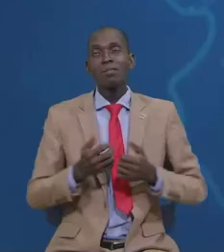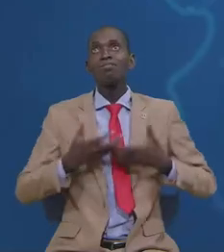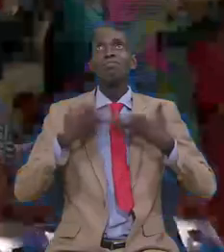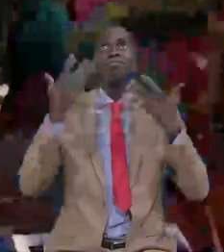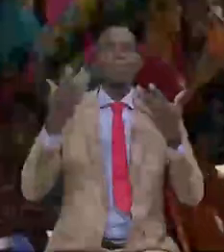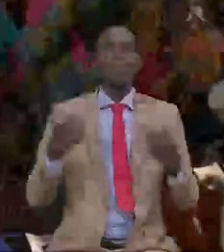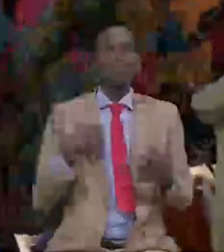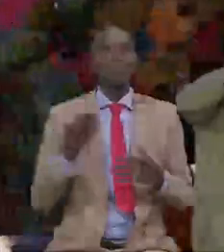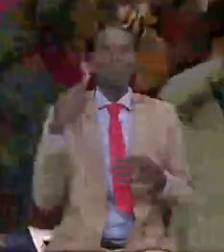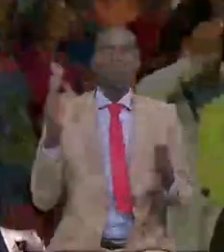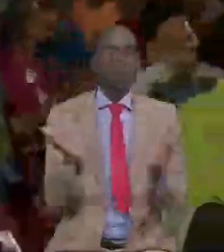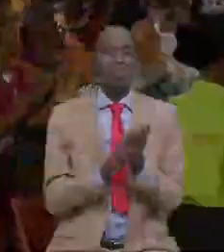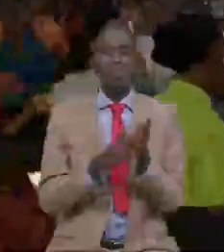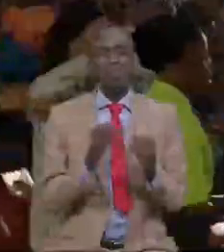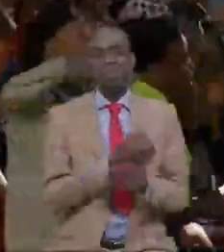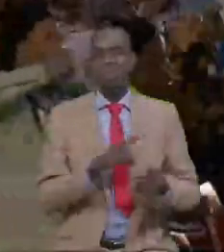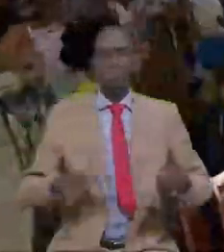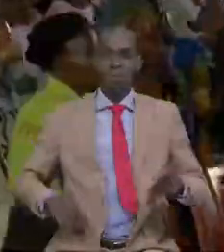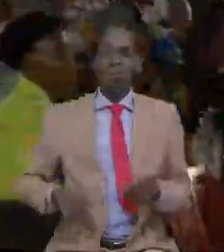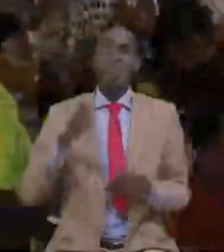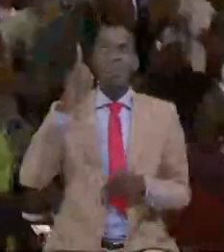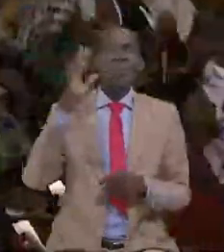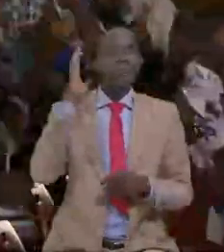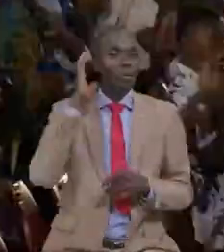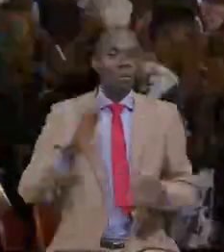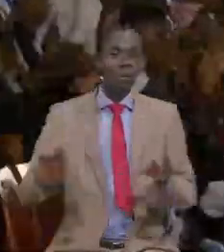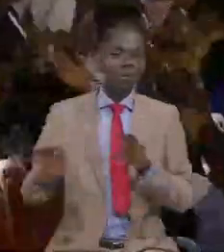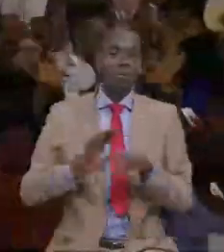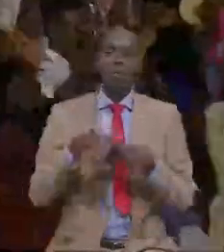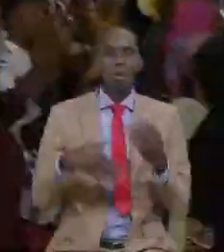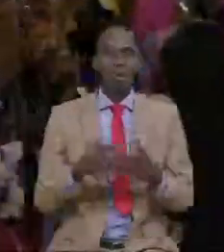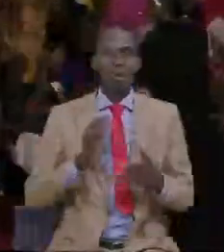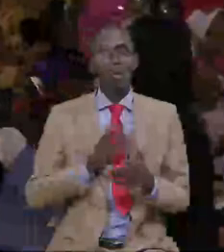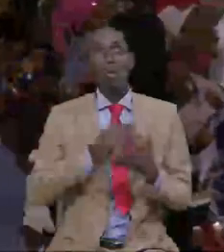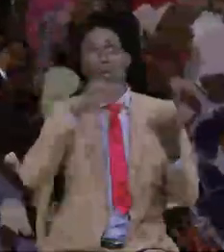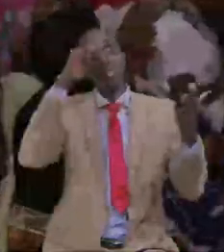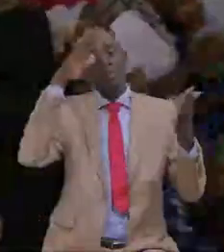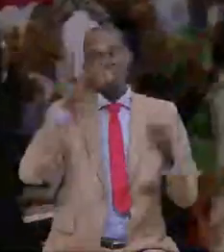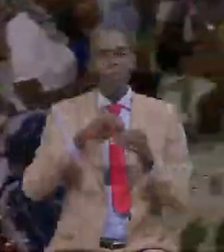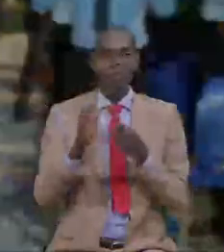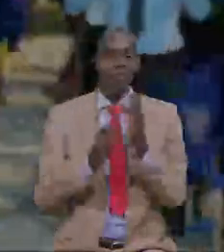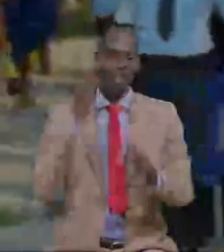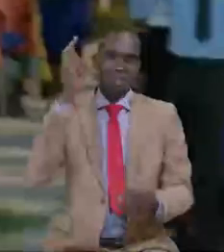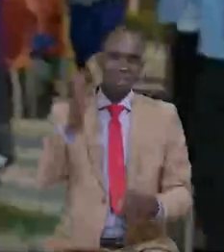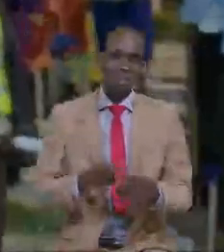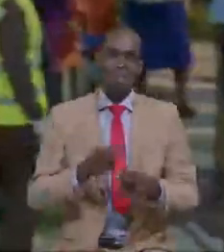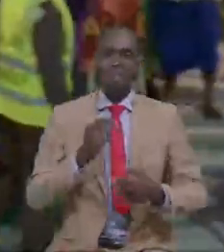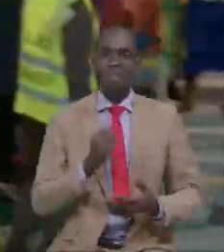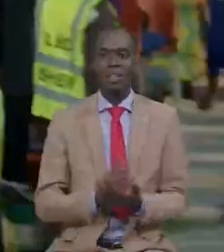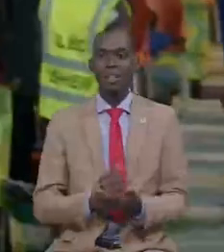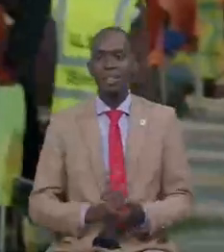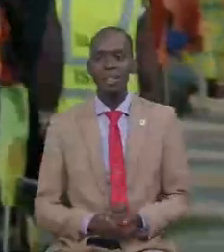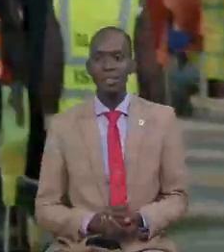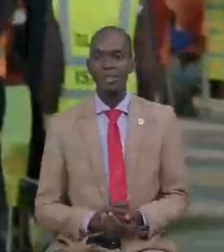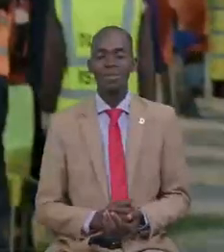Nous louons le Seigneur. Et il accomplira tous nos désirs au nom